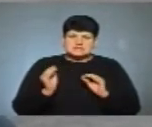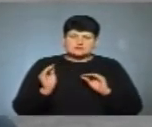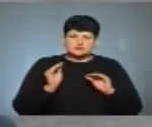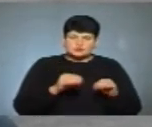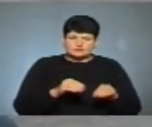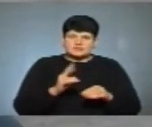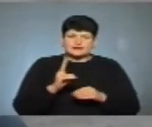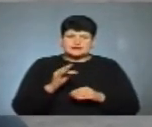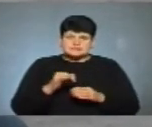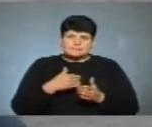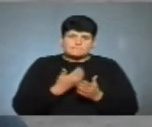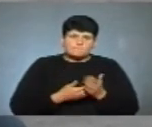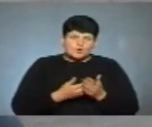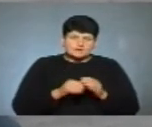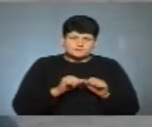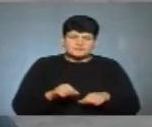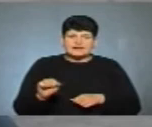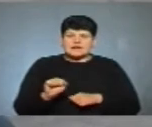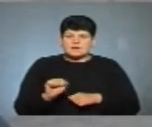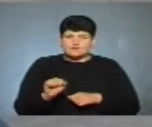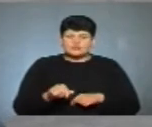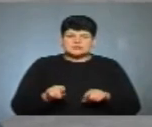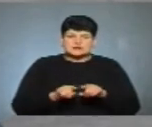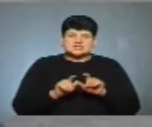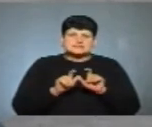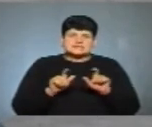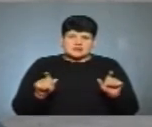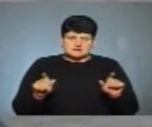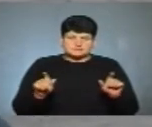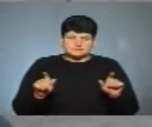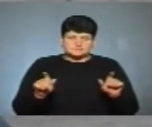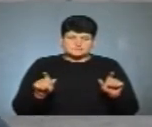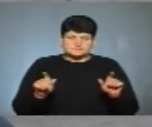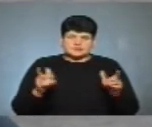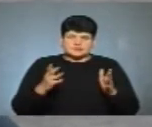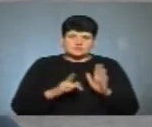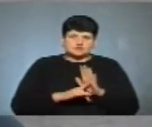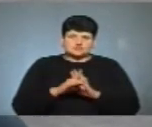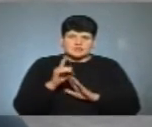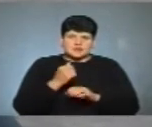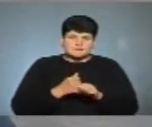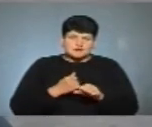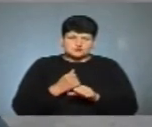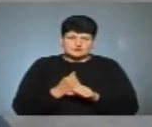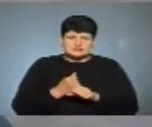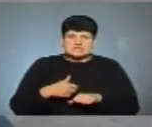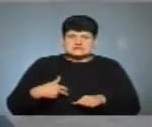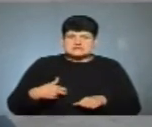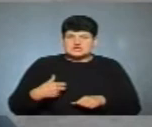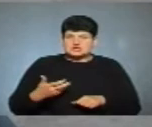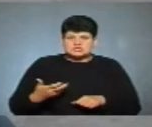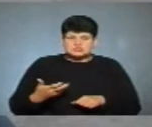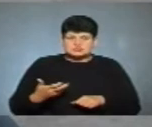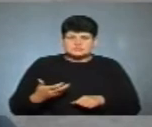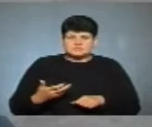може, якийсь поради. Теребовлю теж заклад, який починає працювати, а Заліщики, як